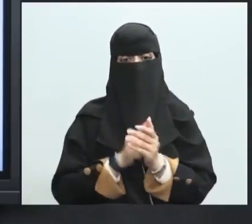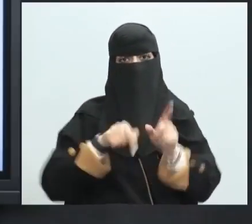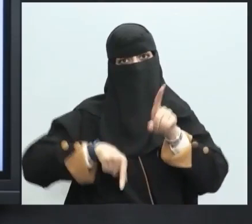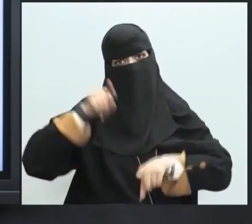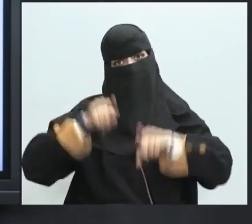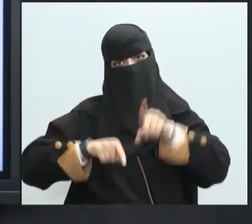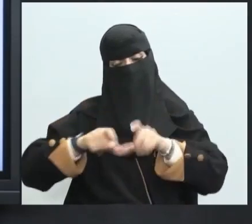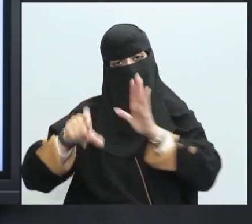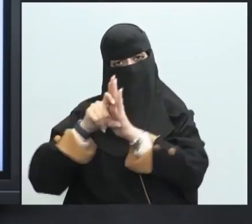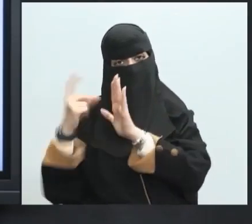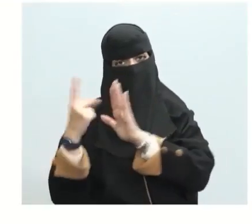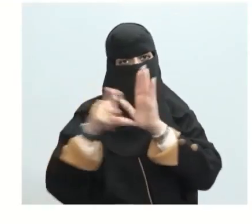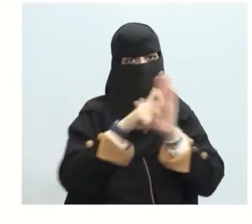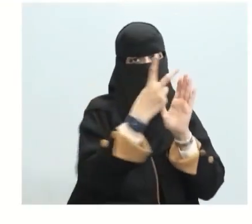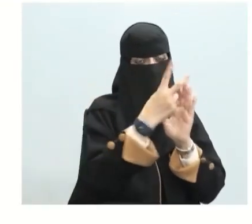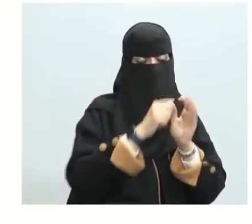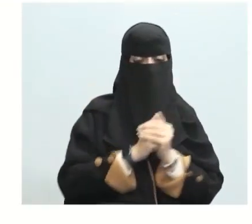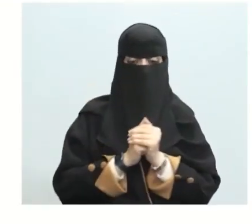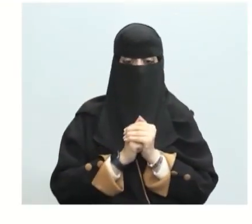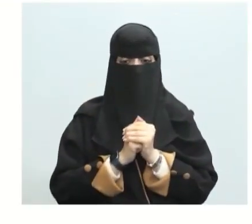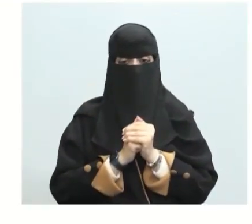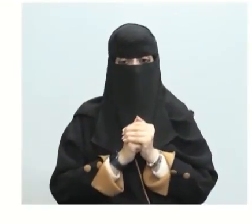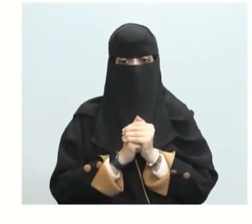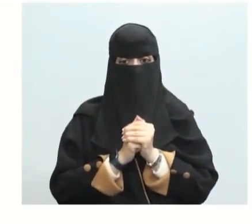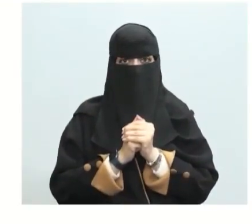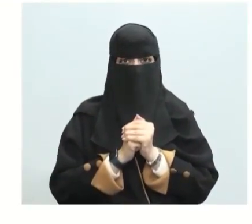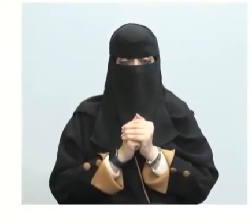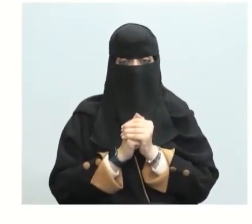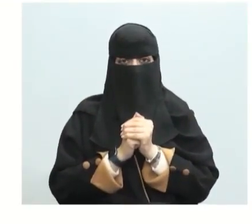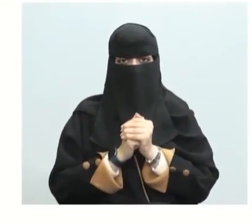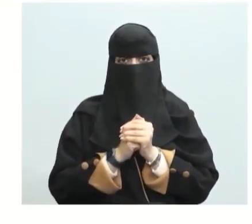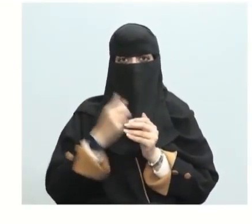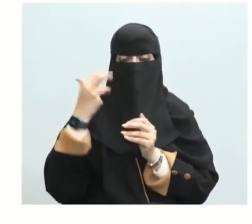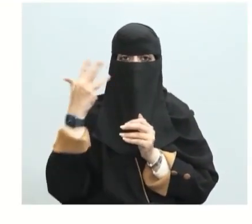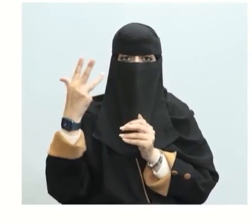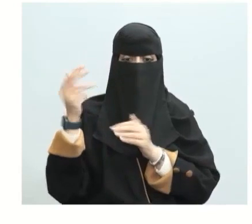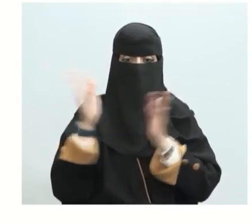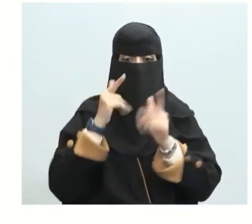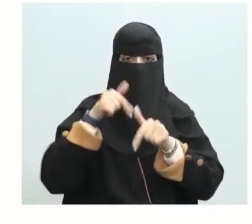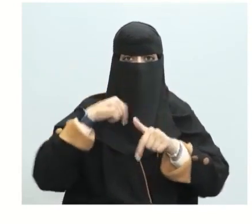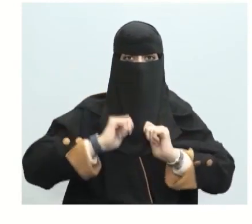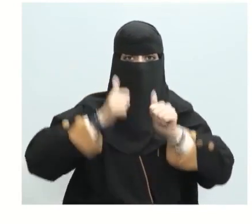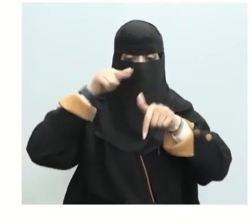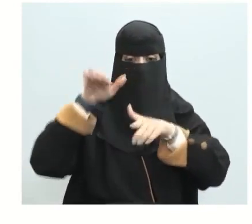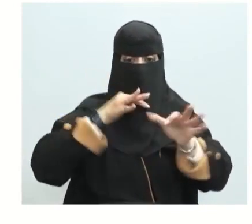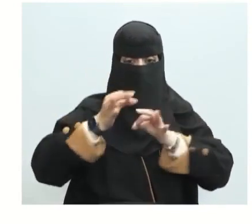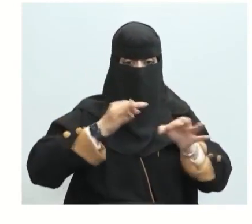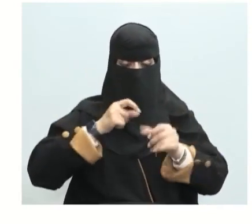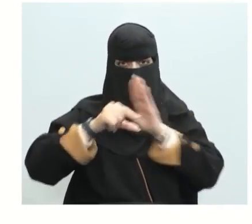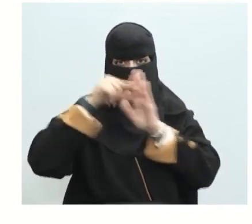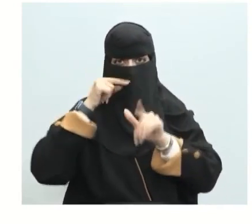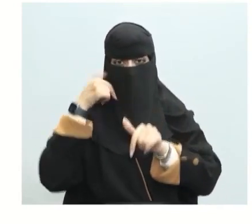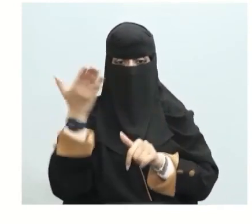ايهما افضل الاولى ام الثانيه هنا تاسع لقد سبق ان خططت لموضوع القائي في النشاط الخامس كما تذكر